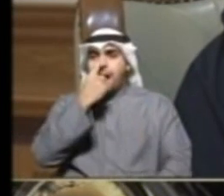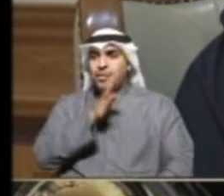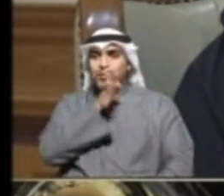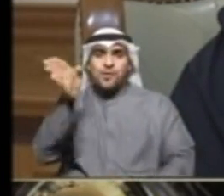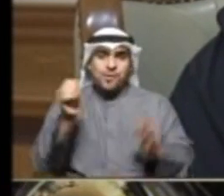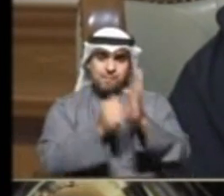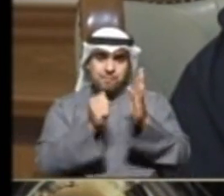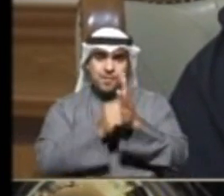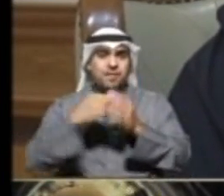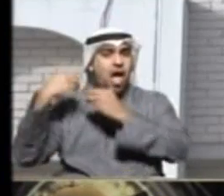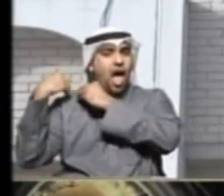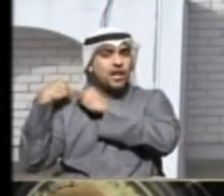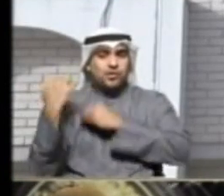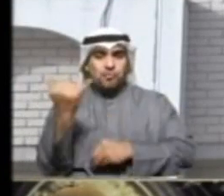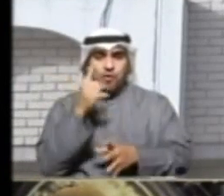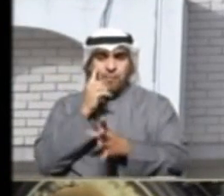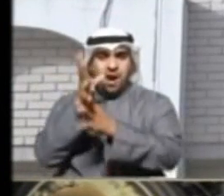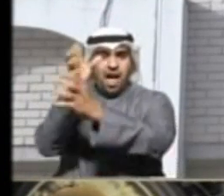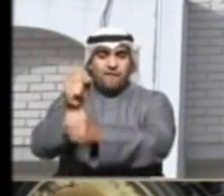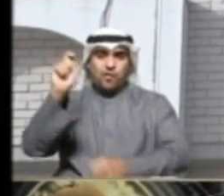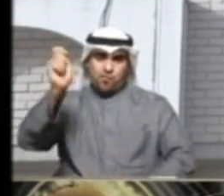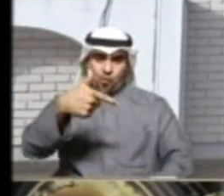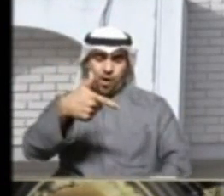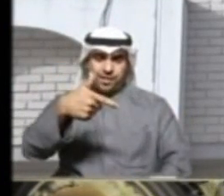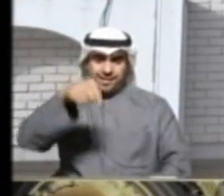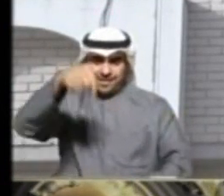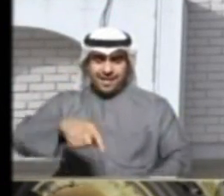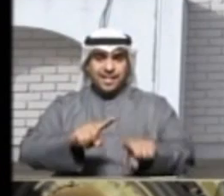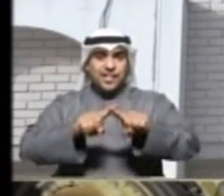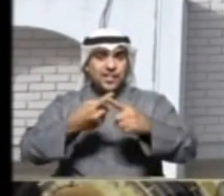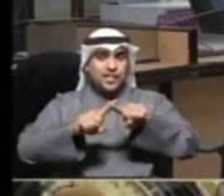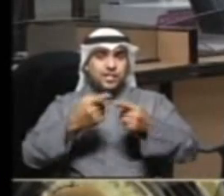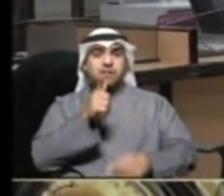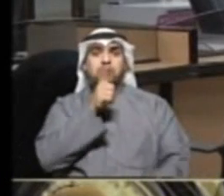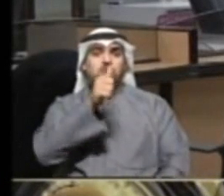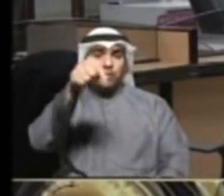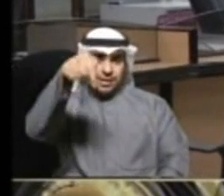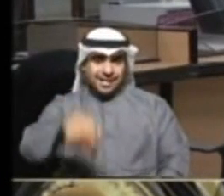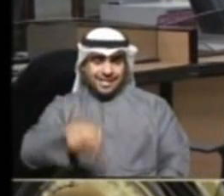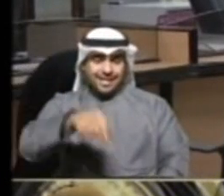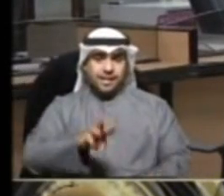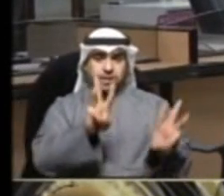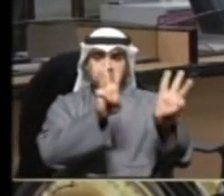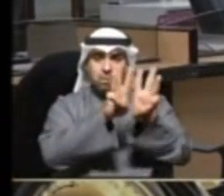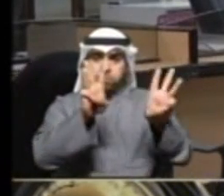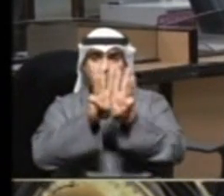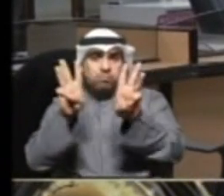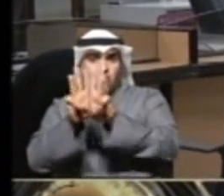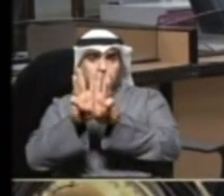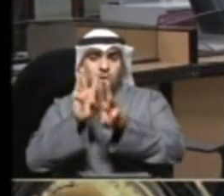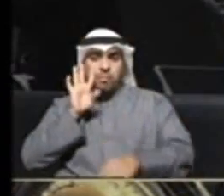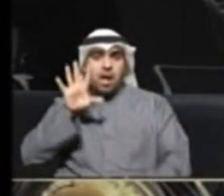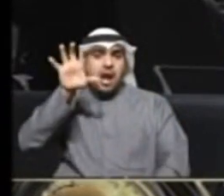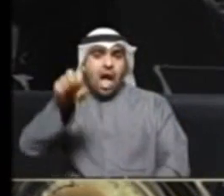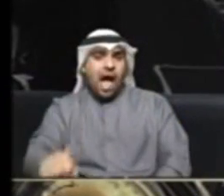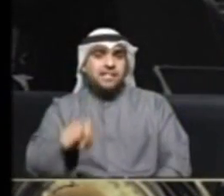من وزارة الداخلية بنفس الموقع. الإدارة العامة للجنسية ووثائق السفر تؤكد من خلال تفعيل خدمة الأونلاين حرصها